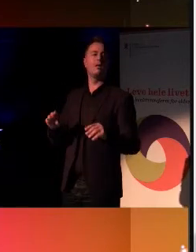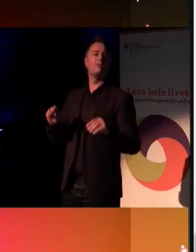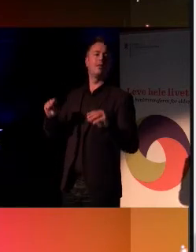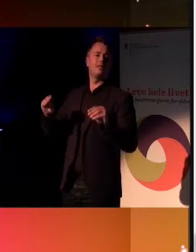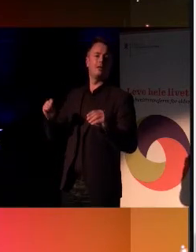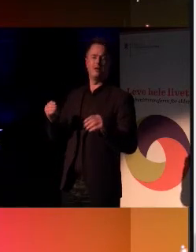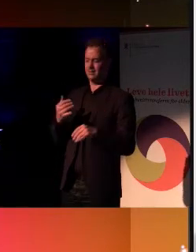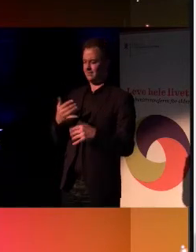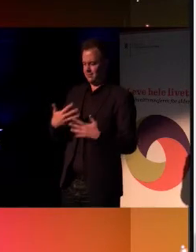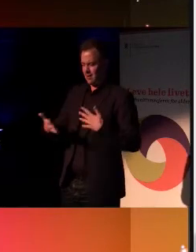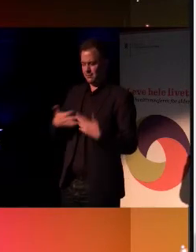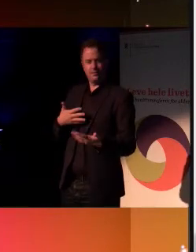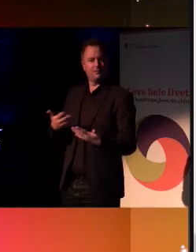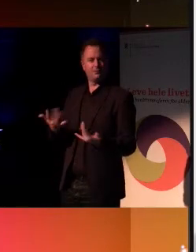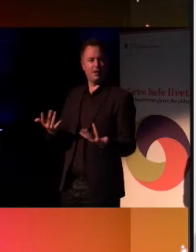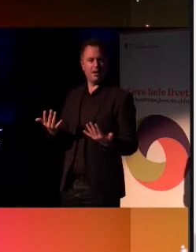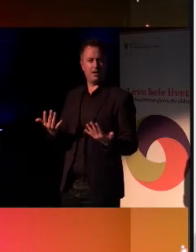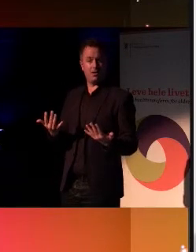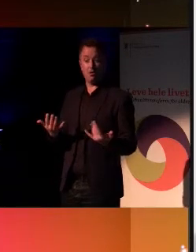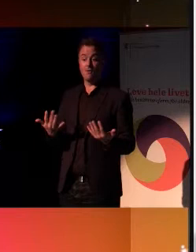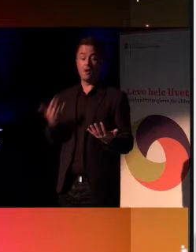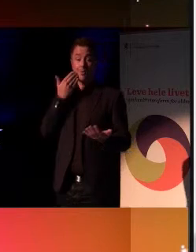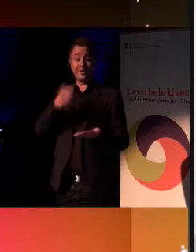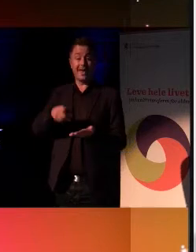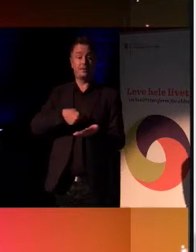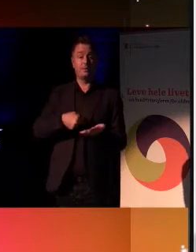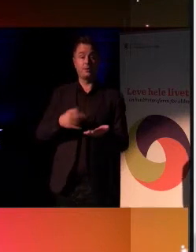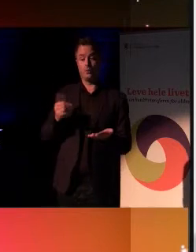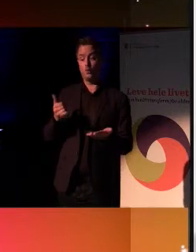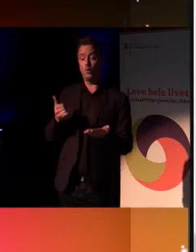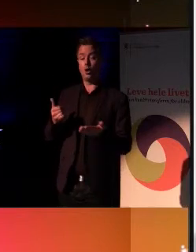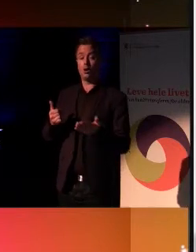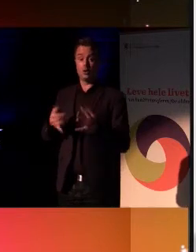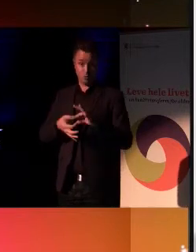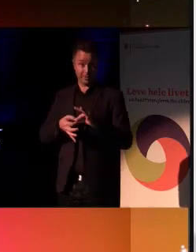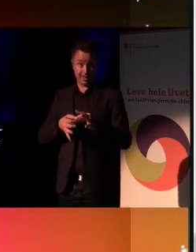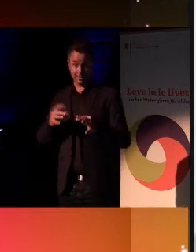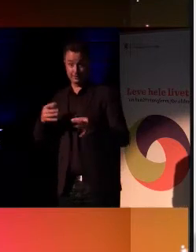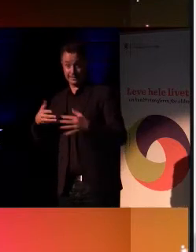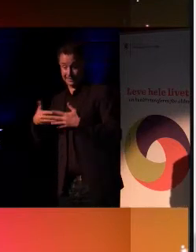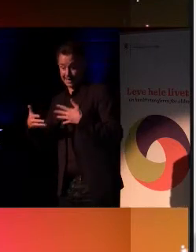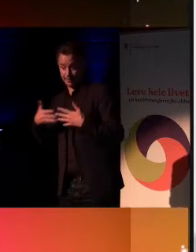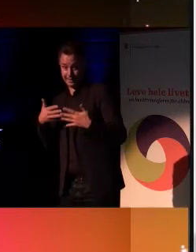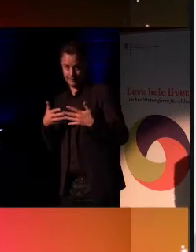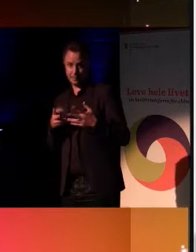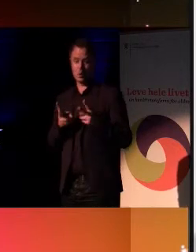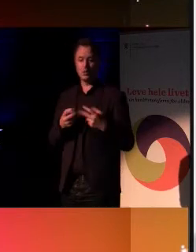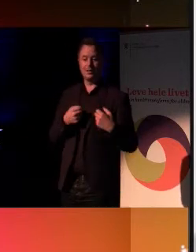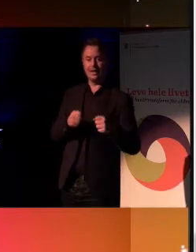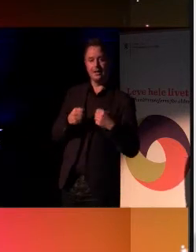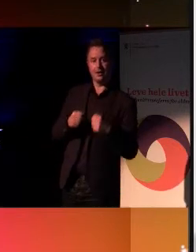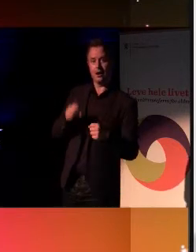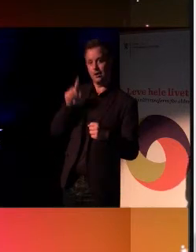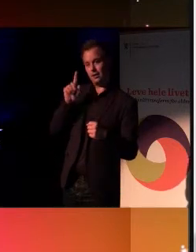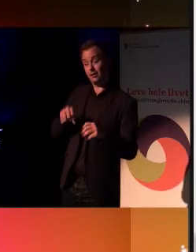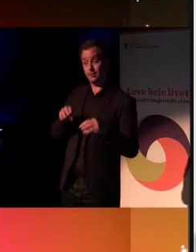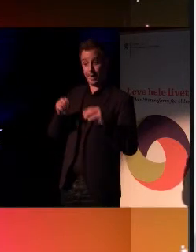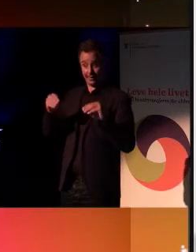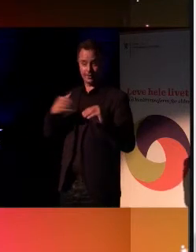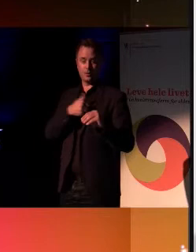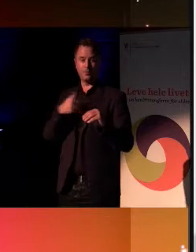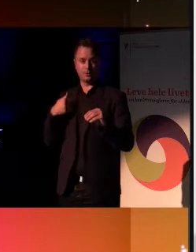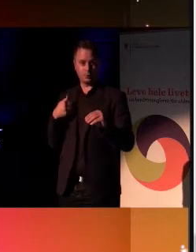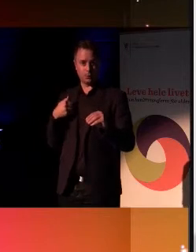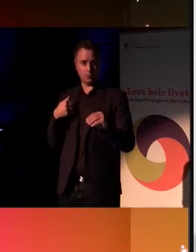etterspurt er å kombinere terapi med tiltak som kan bedre kognisjonen. Og et